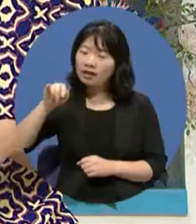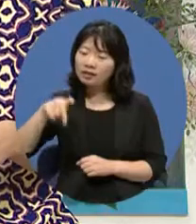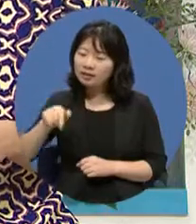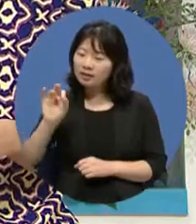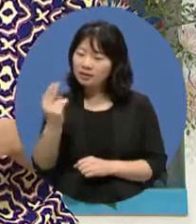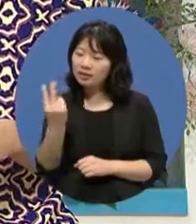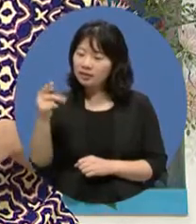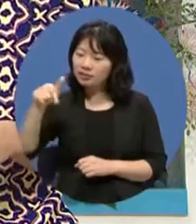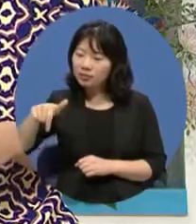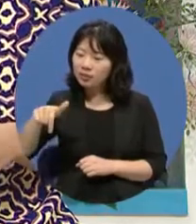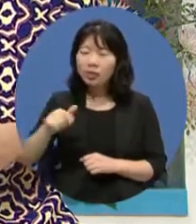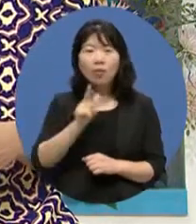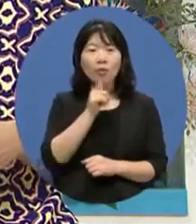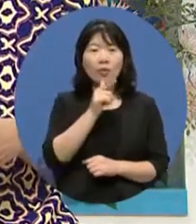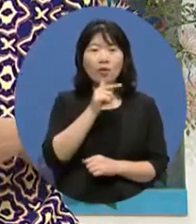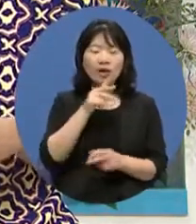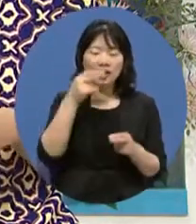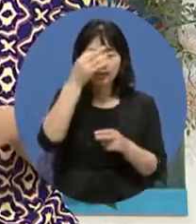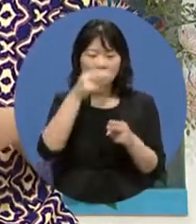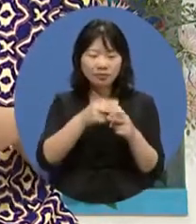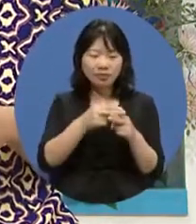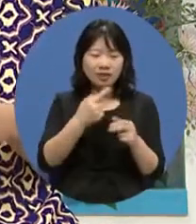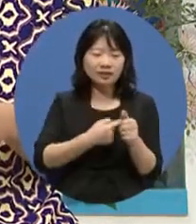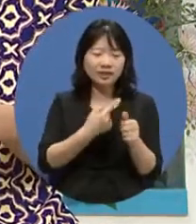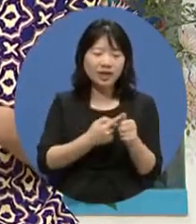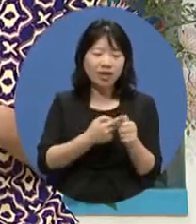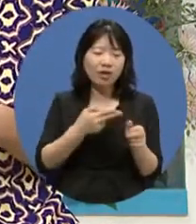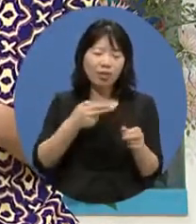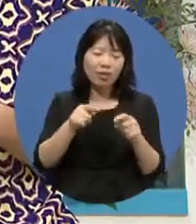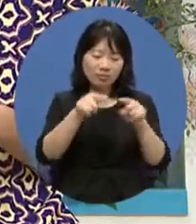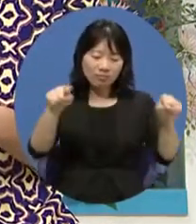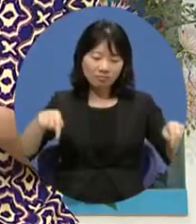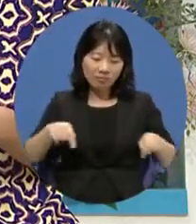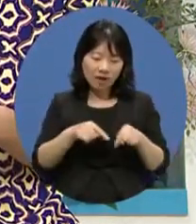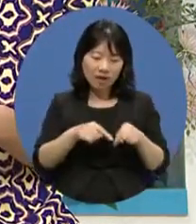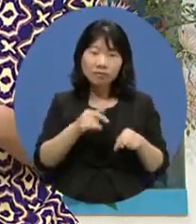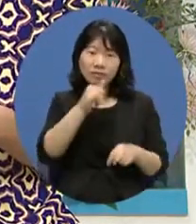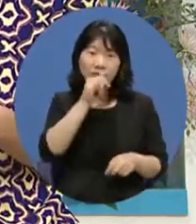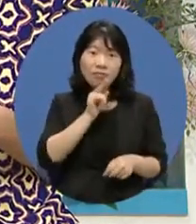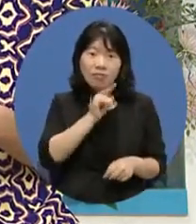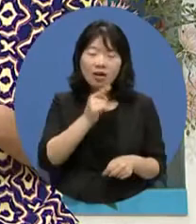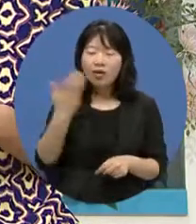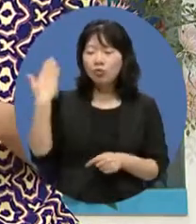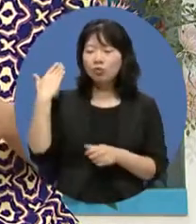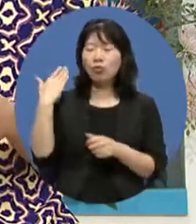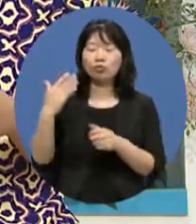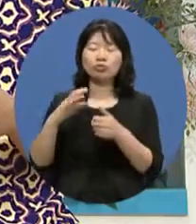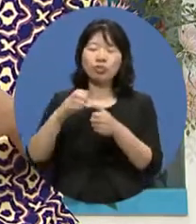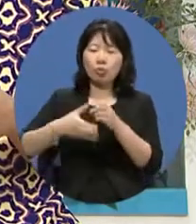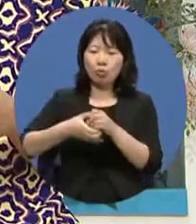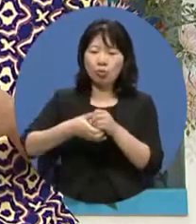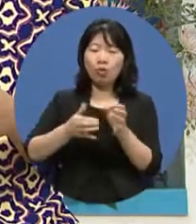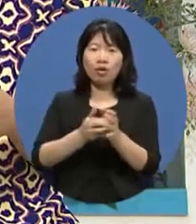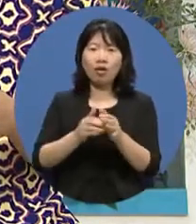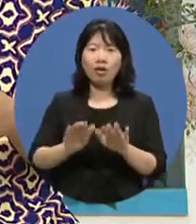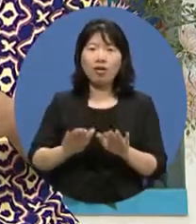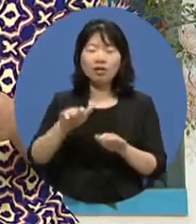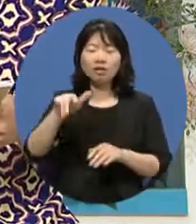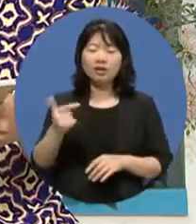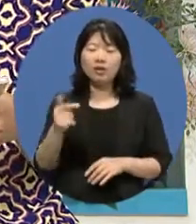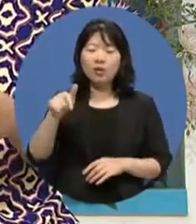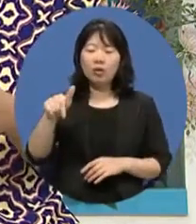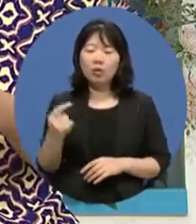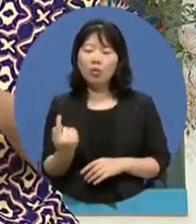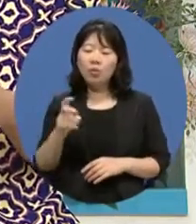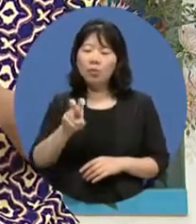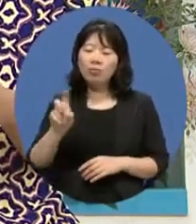네. 월요일에 그 셰프의 자연밥상 있잖아요, 아이들하고. 저번주에 그 복숭아였고. 네. 그러니까 식욕, 청구마비. 맞네. 아, 맞아요.